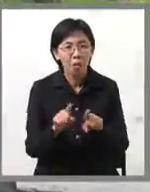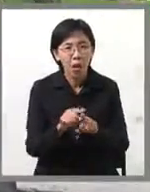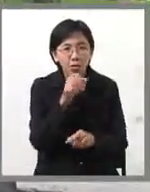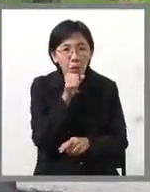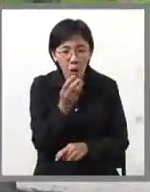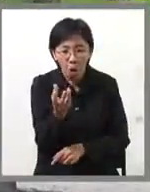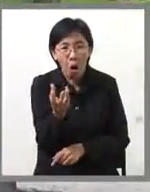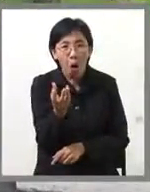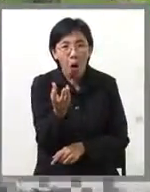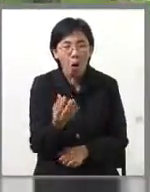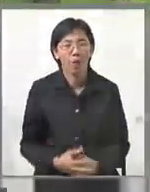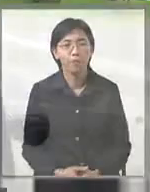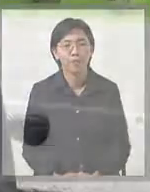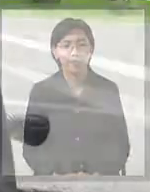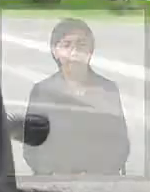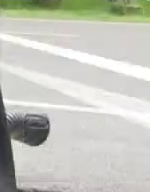าก